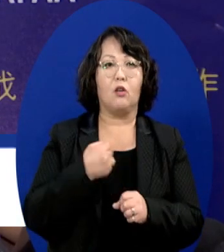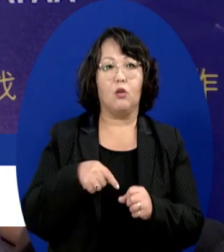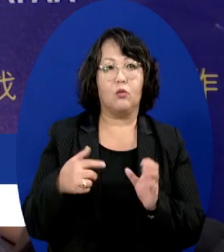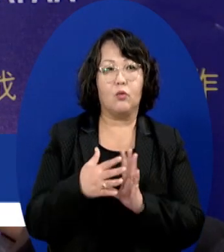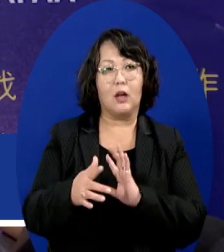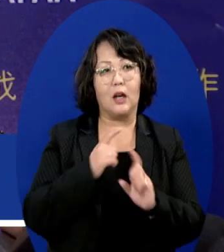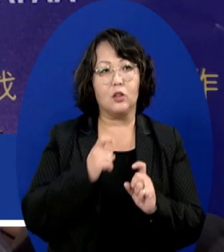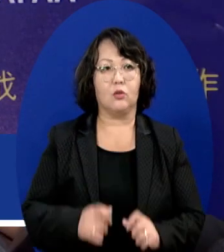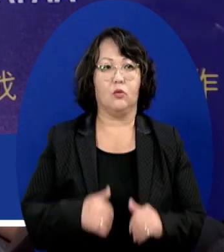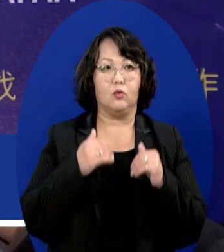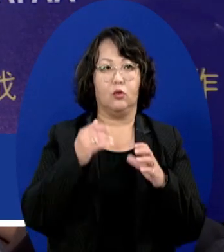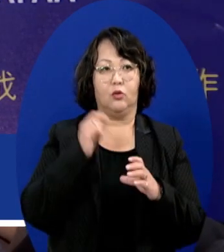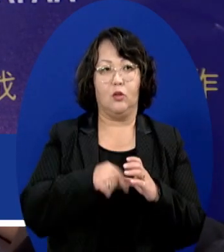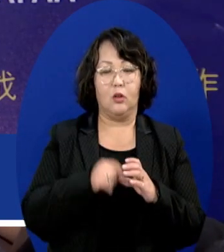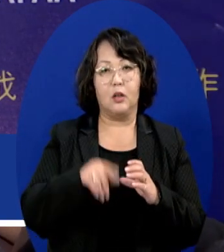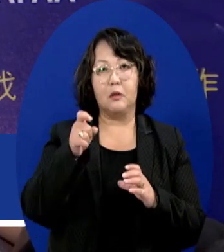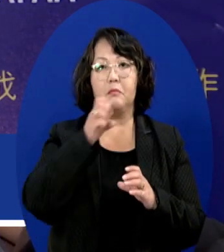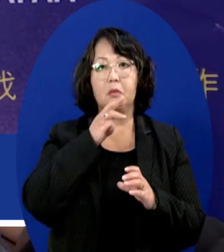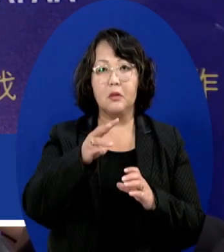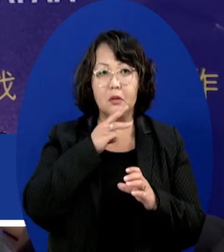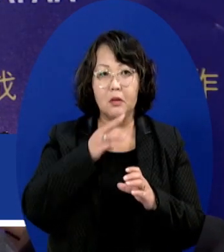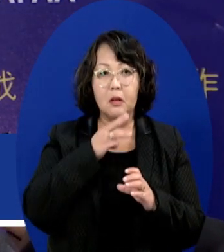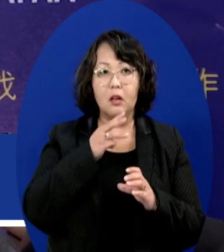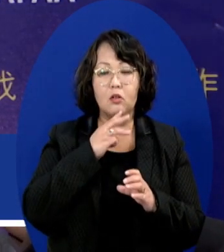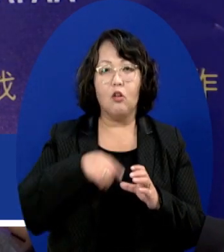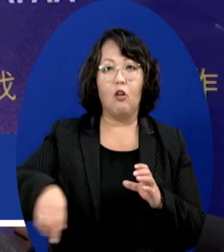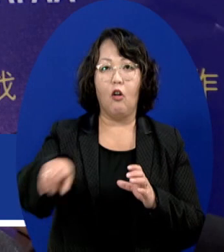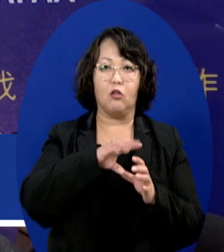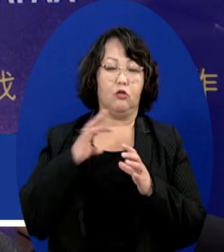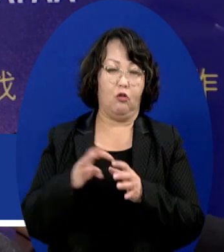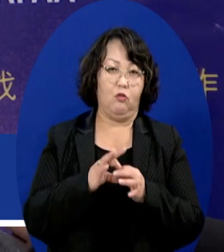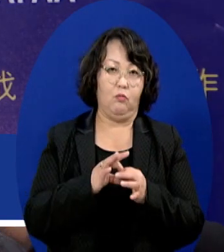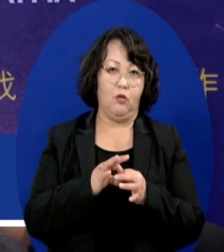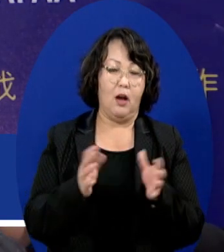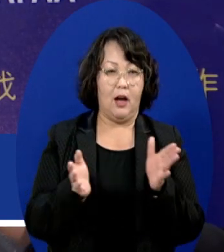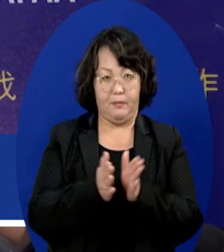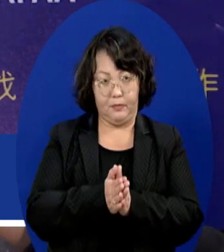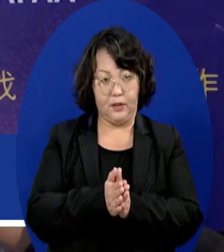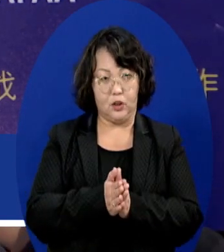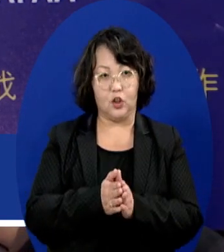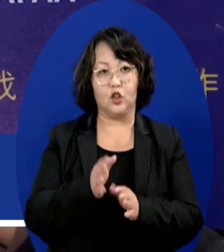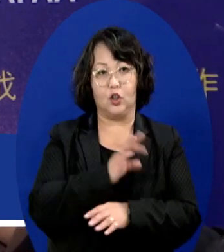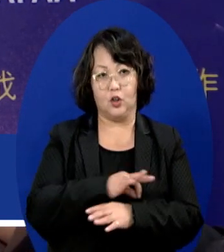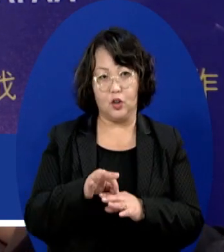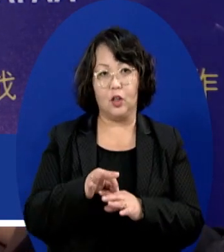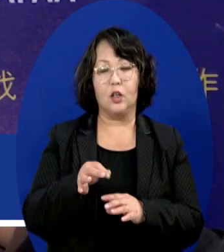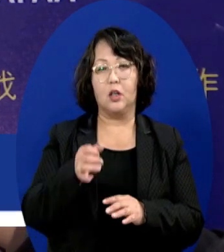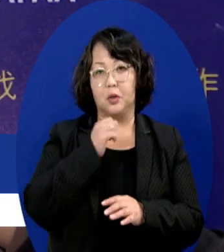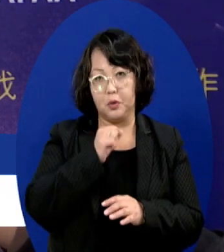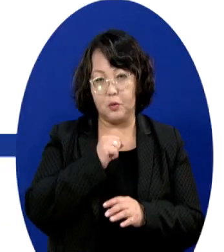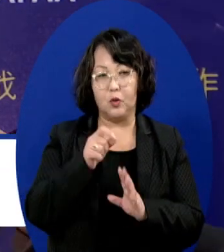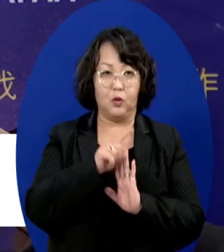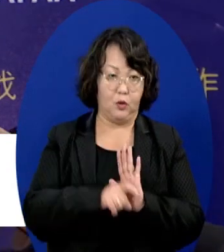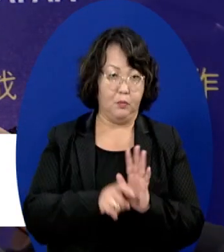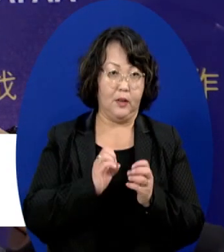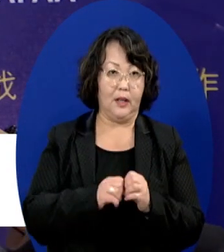харилцаагаа хөгжүүлэх, энэ дотроох яг хэвлэл мэдээллийн хэрэгслүүдийг хооронд нь холбох, хамтарсан төсөл сурвалжлах хөтөлбөр